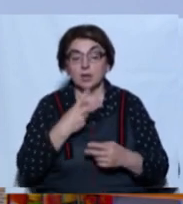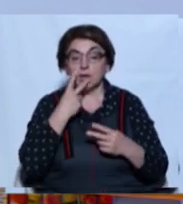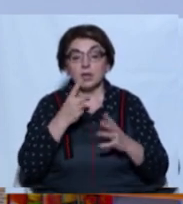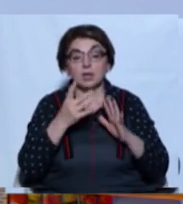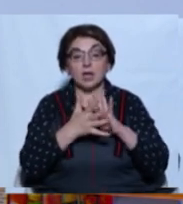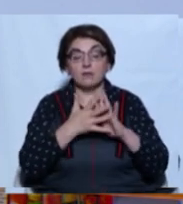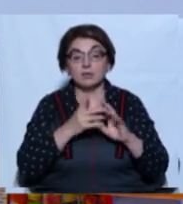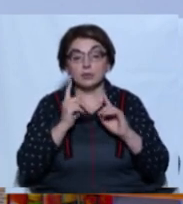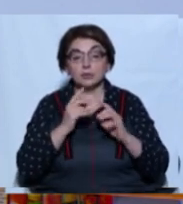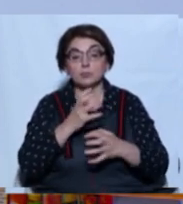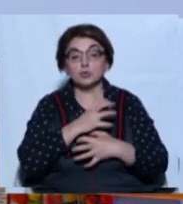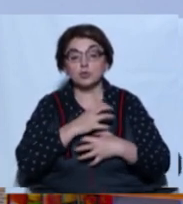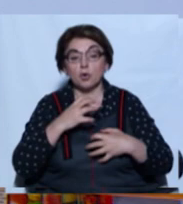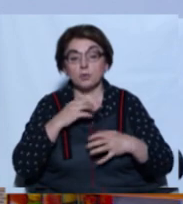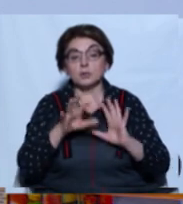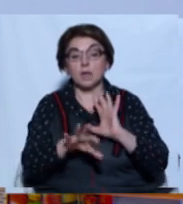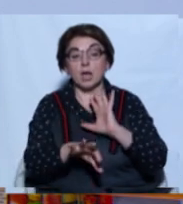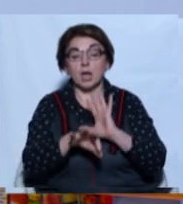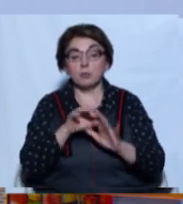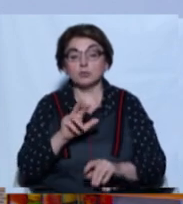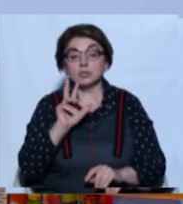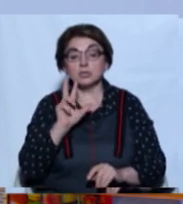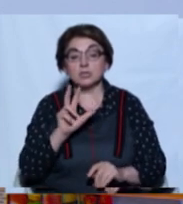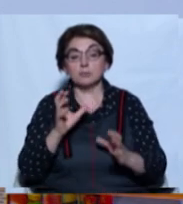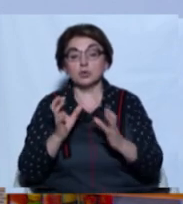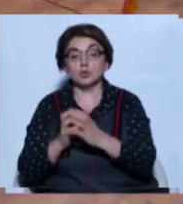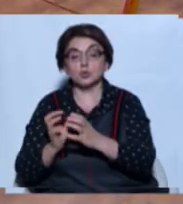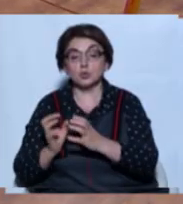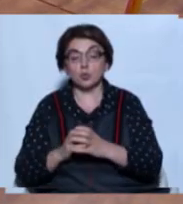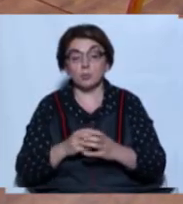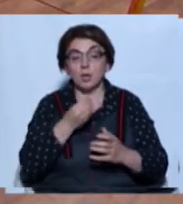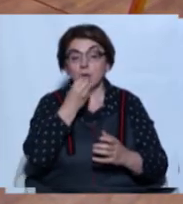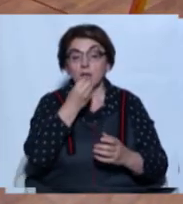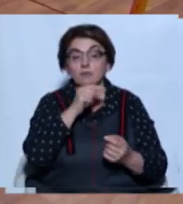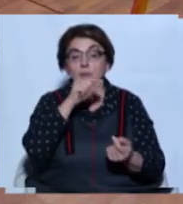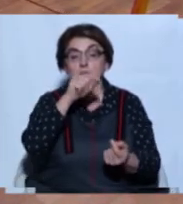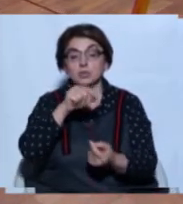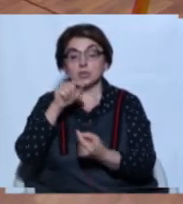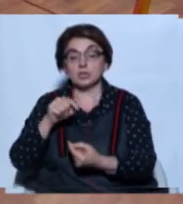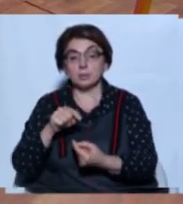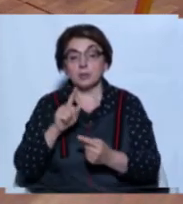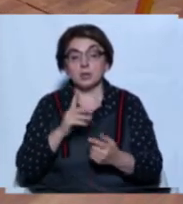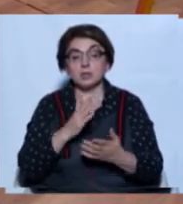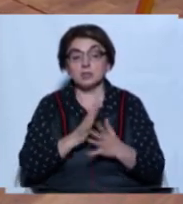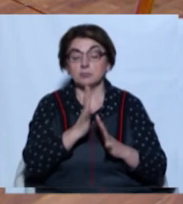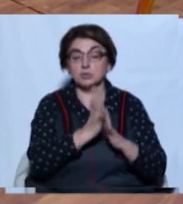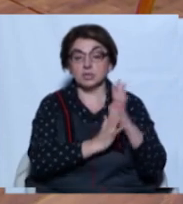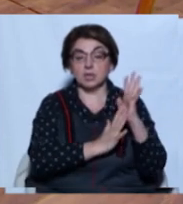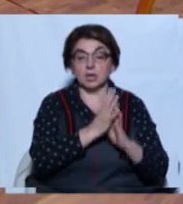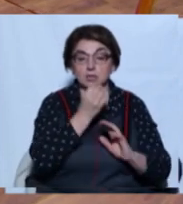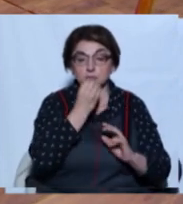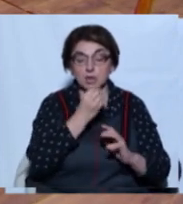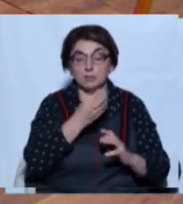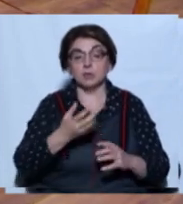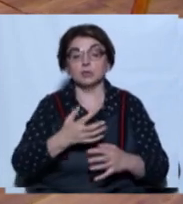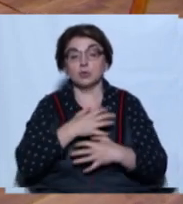რომ ცხოველებში შეგვიძლია გამოვყოთ სამი ძირითადი ჯგუფი კვების მიხედვით. ეს არის მცენარის მჭამელი